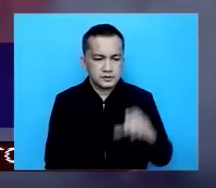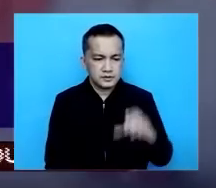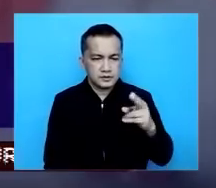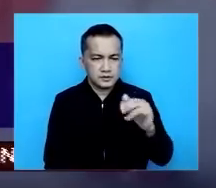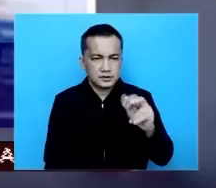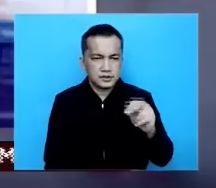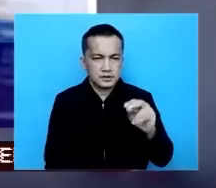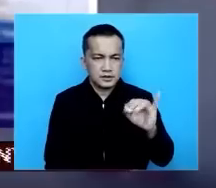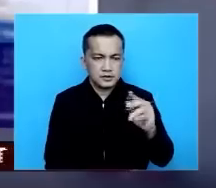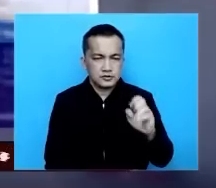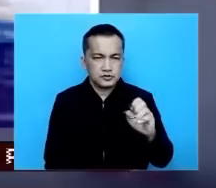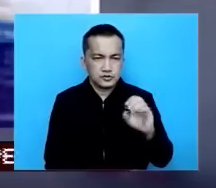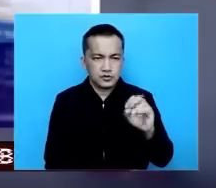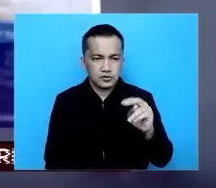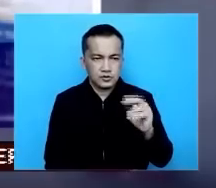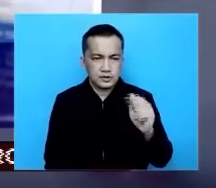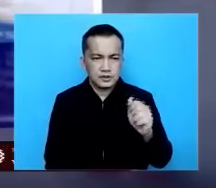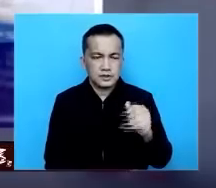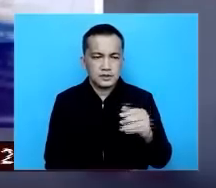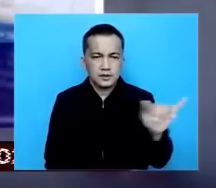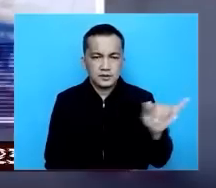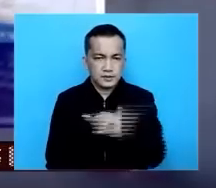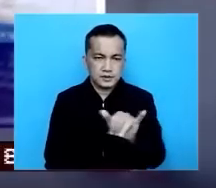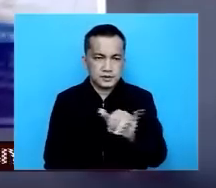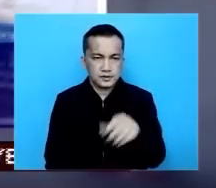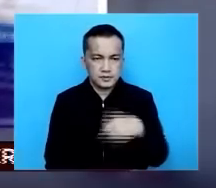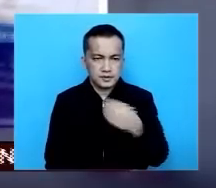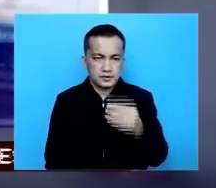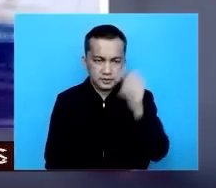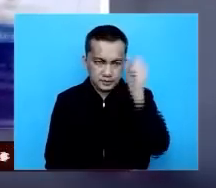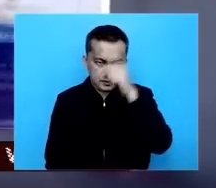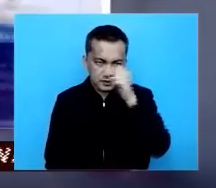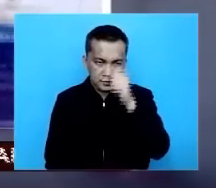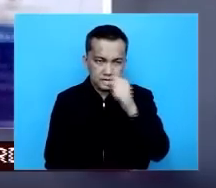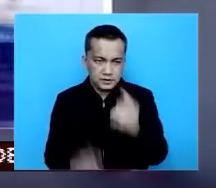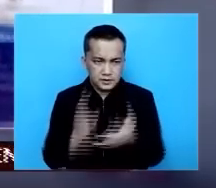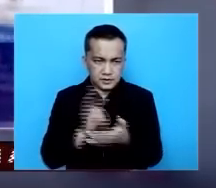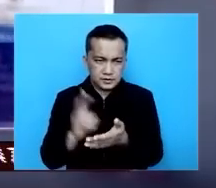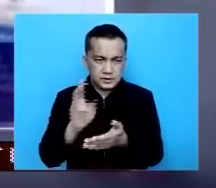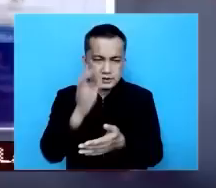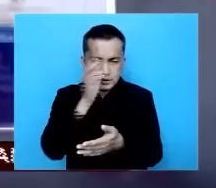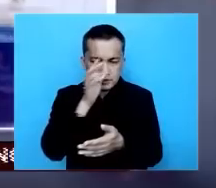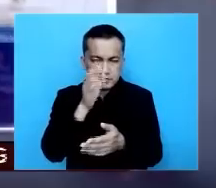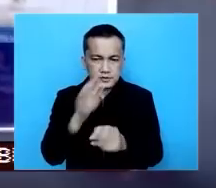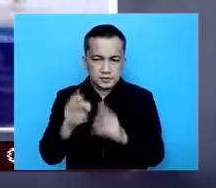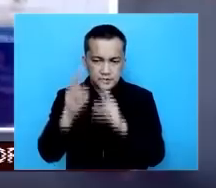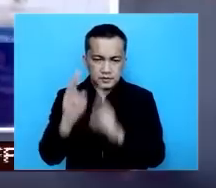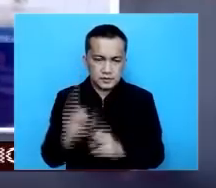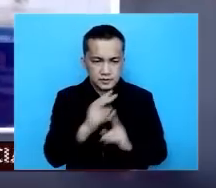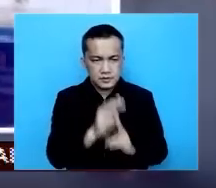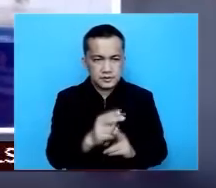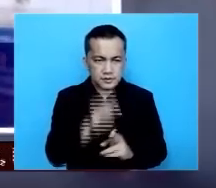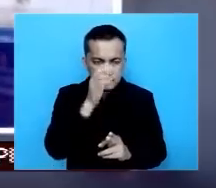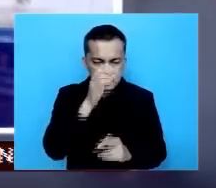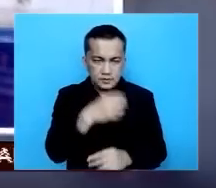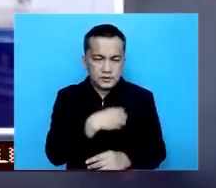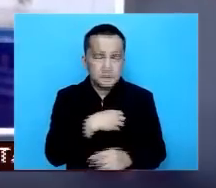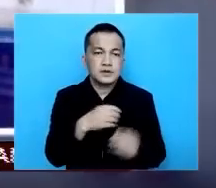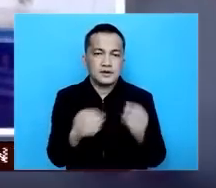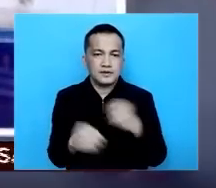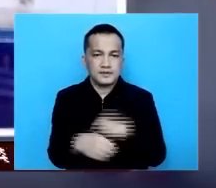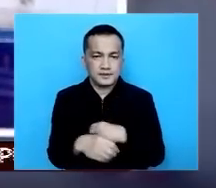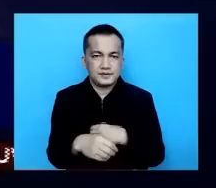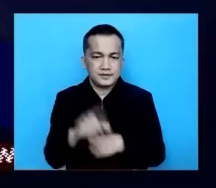Noel Ona. Pareho silang bibigyan ng scholarship ng University of Cebu at paparangalan din sila ng Cebu City Police Office at